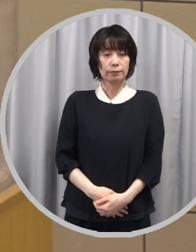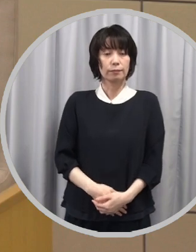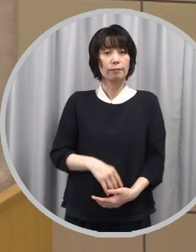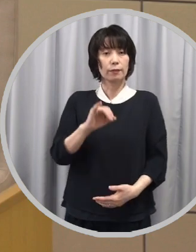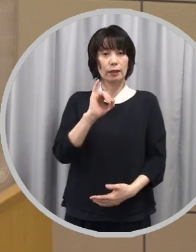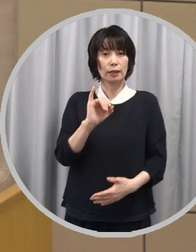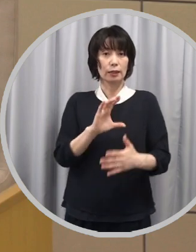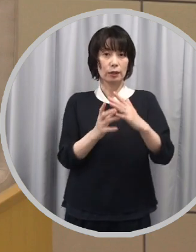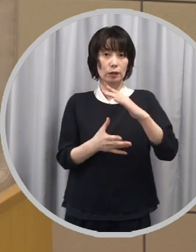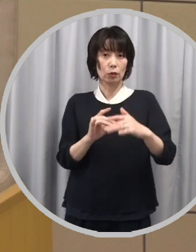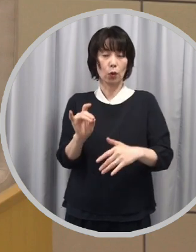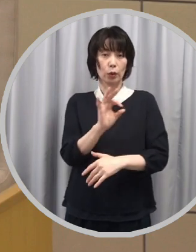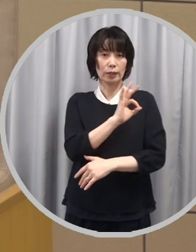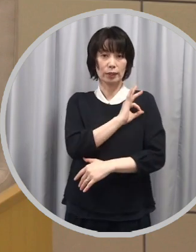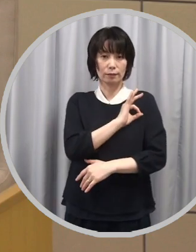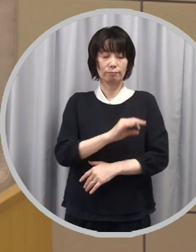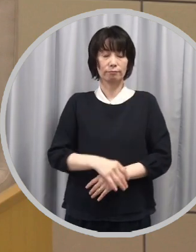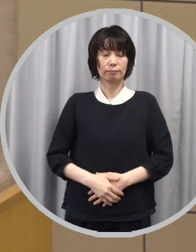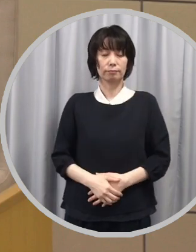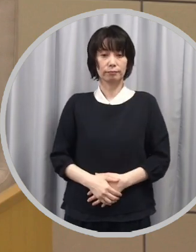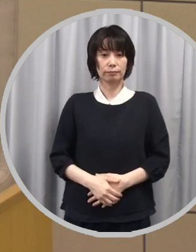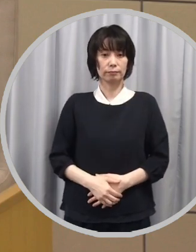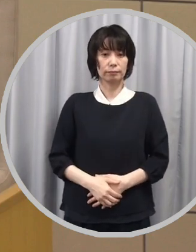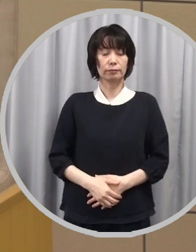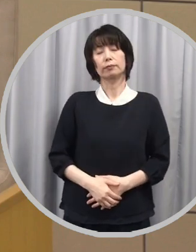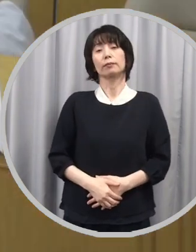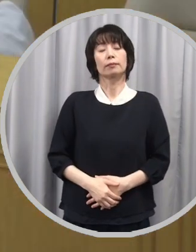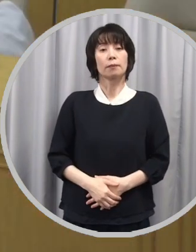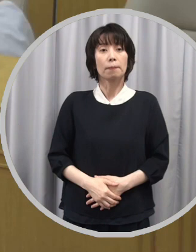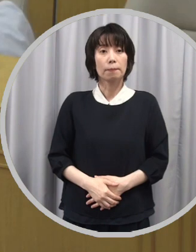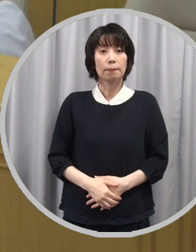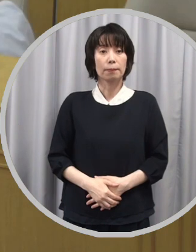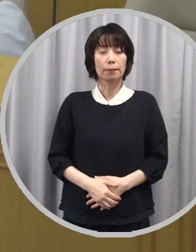18番伊藤和春議員。